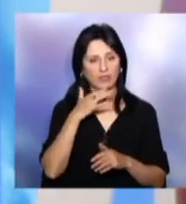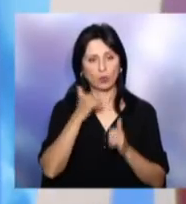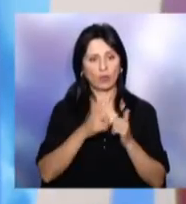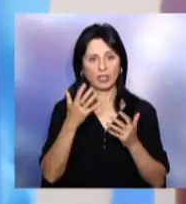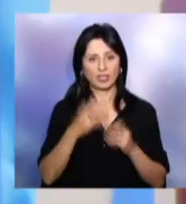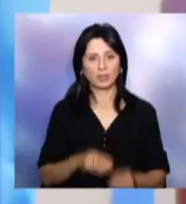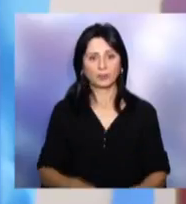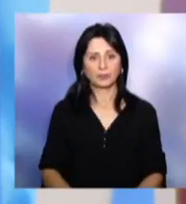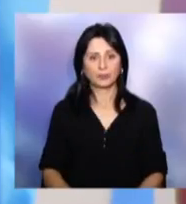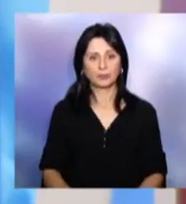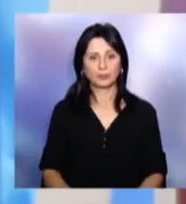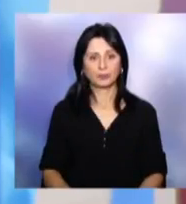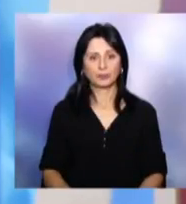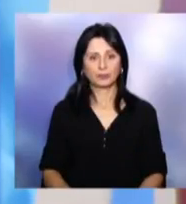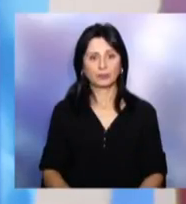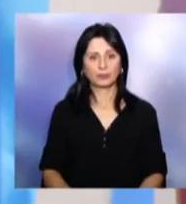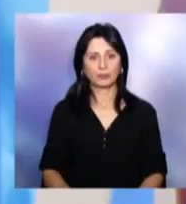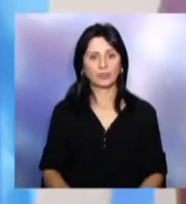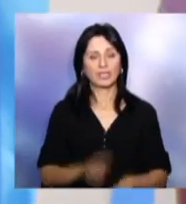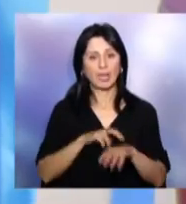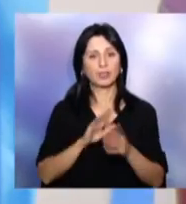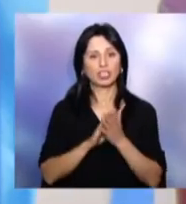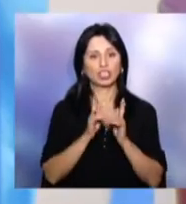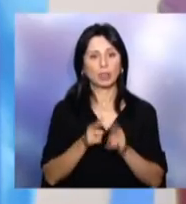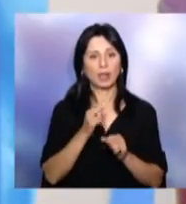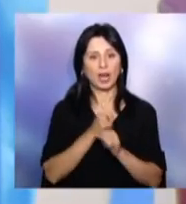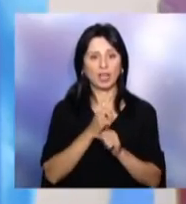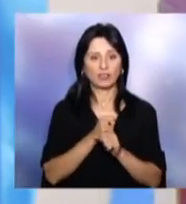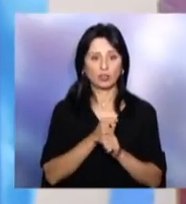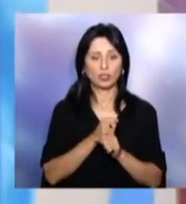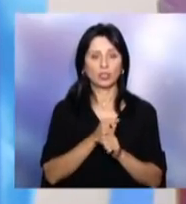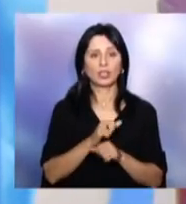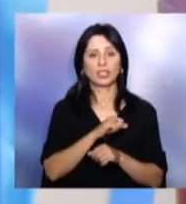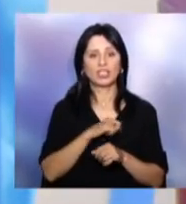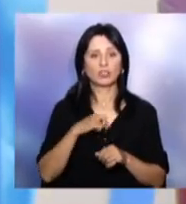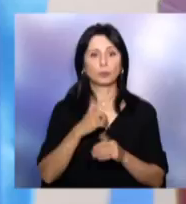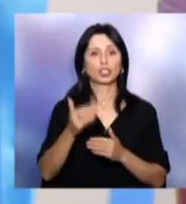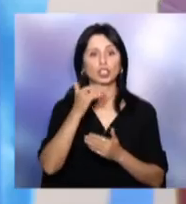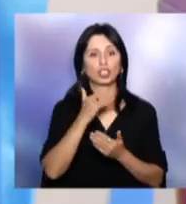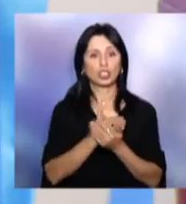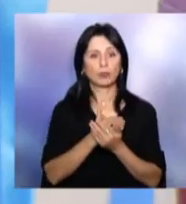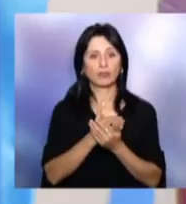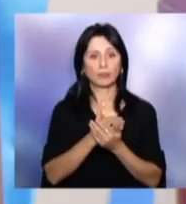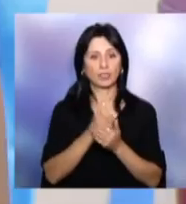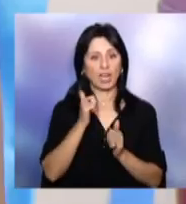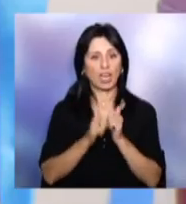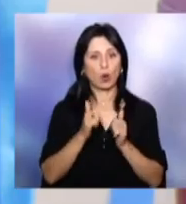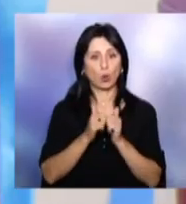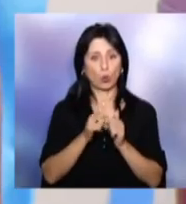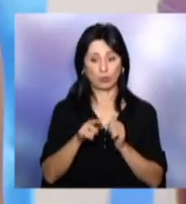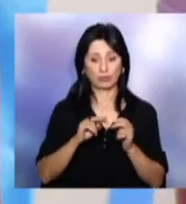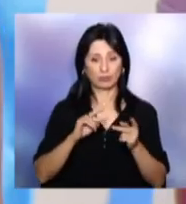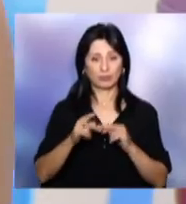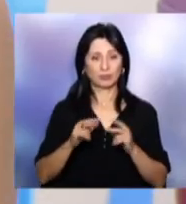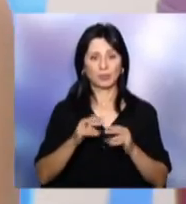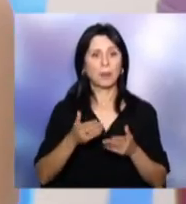დღე. და ამას ექიმთან შეთანხმებით აკეთებს, თვითონაც შემდეგ უკვე რეგულარულად როცა აკეთებს